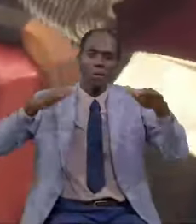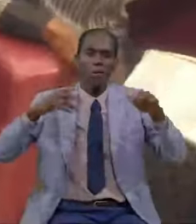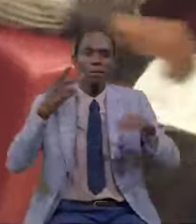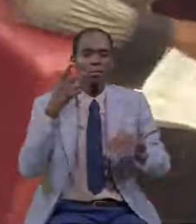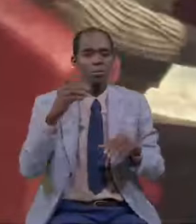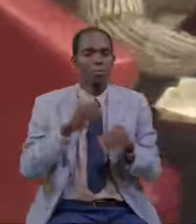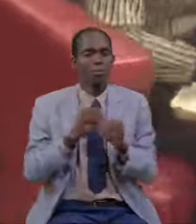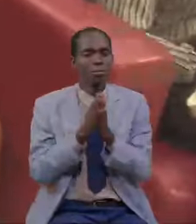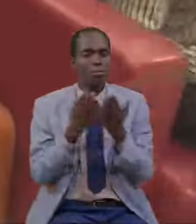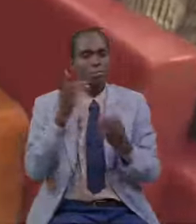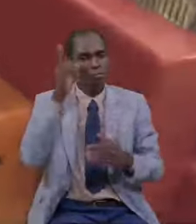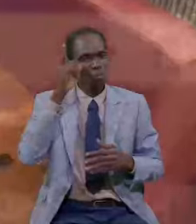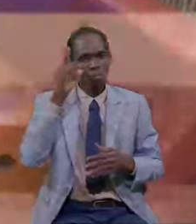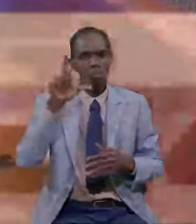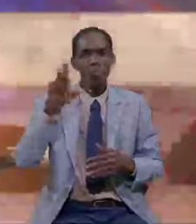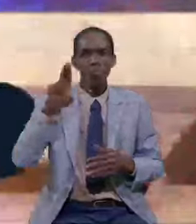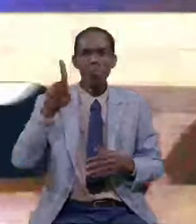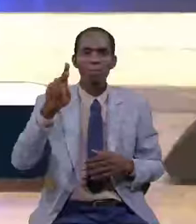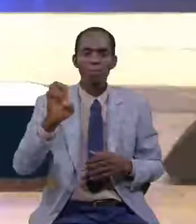Luc 18, 7.